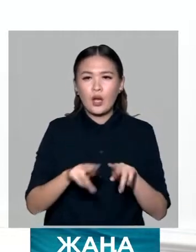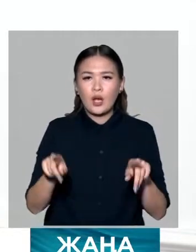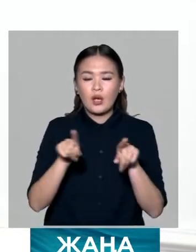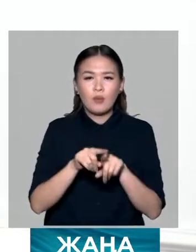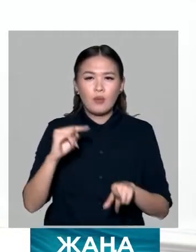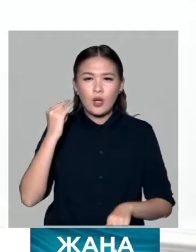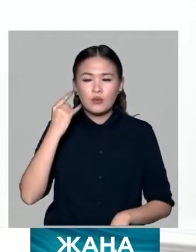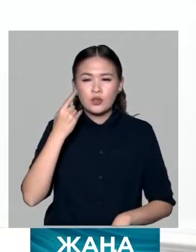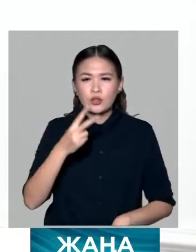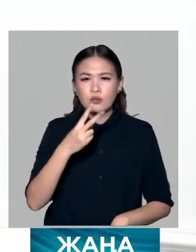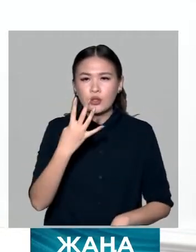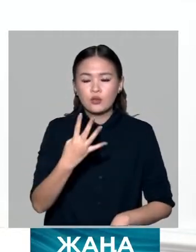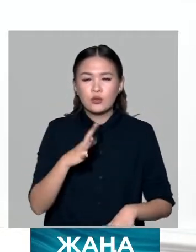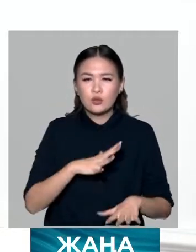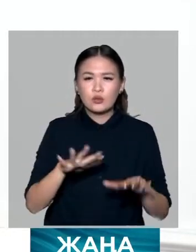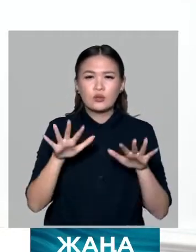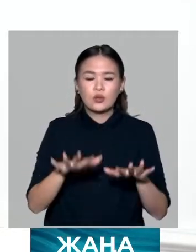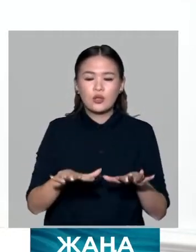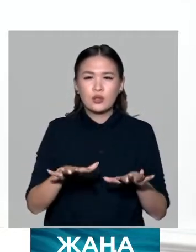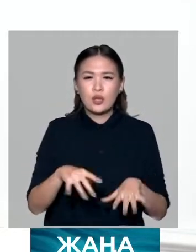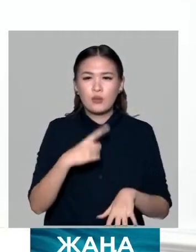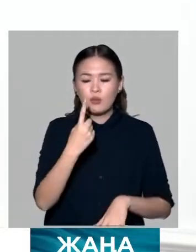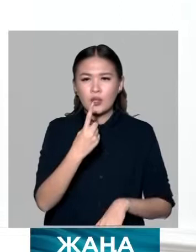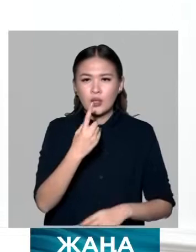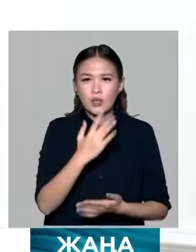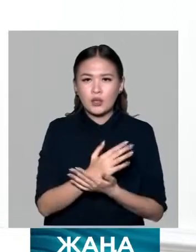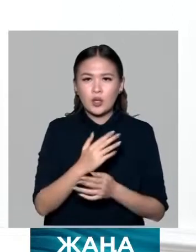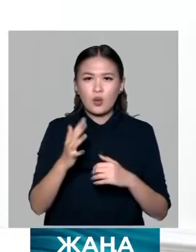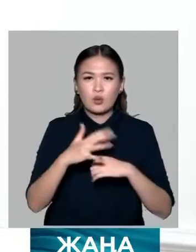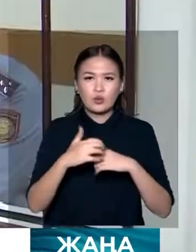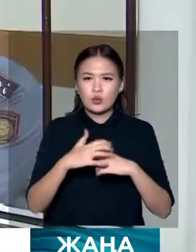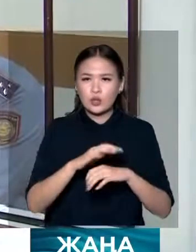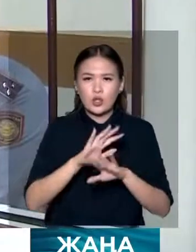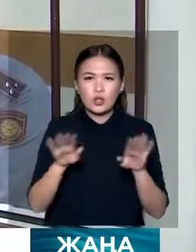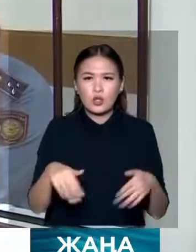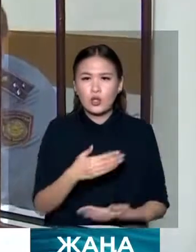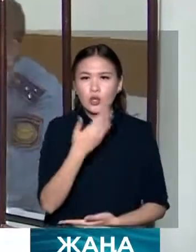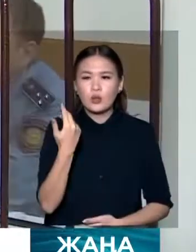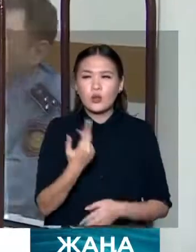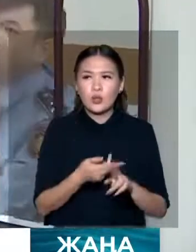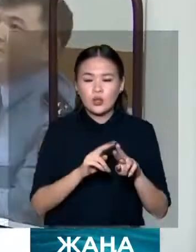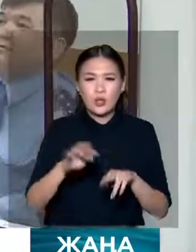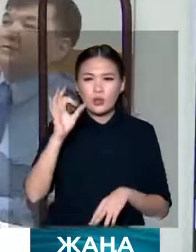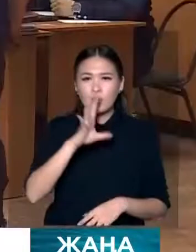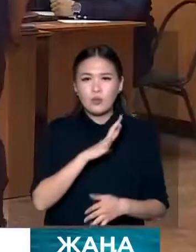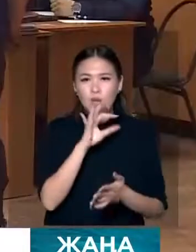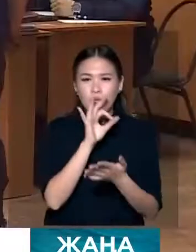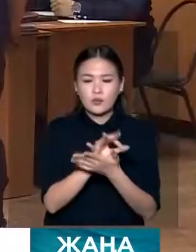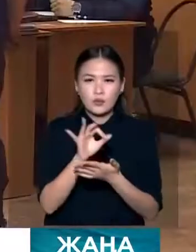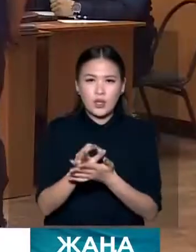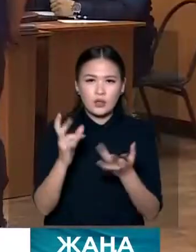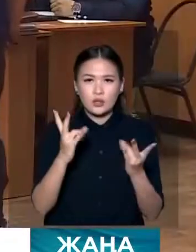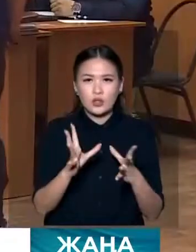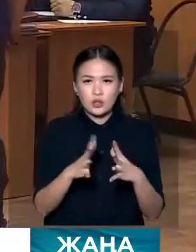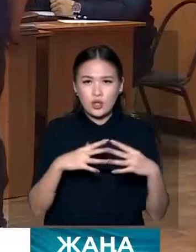Павлодарда 24 төсек орны бар, бір ғана мекеме бар. Көкшетауда мүлдем жоқ. Міндет жаңылғандарды жазаға тарту емес,